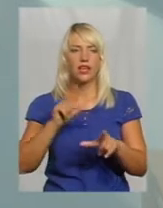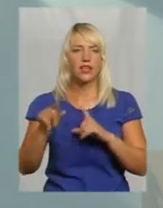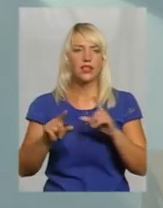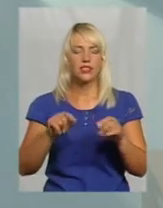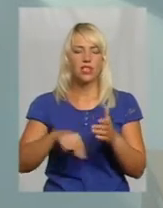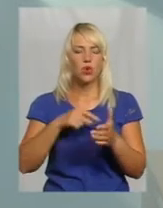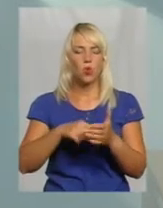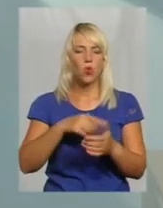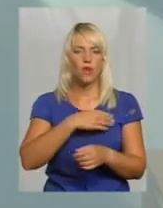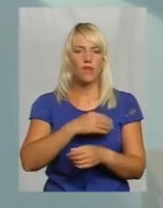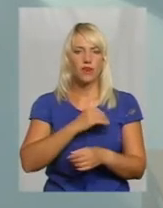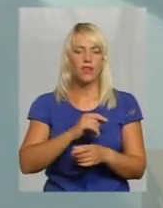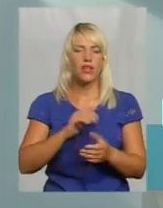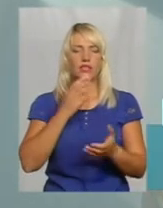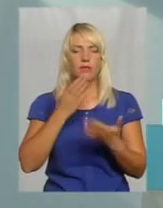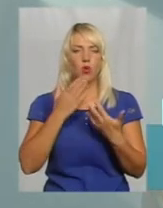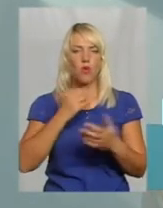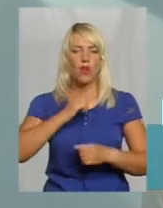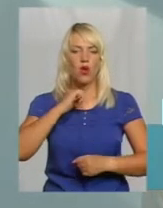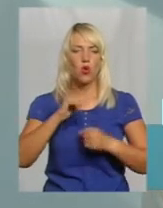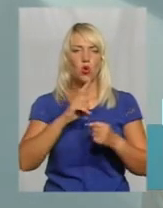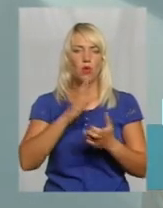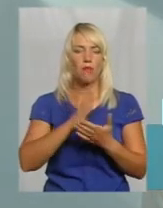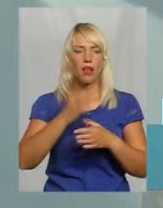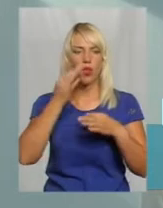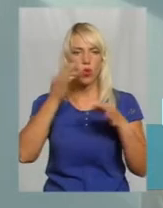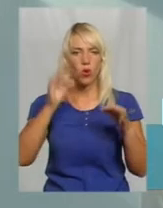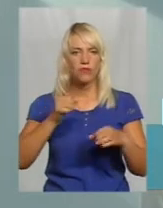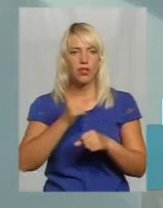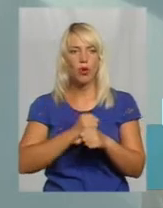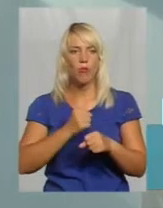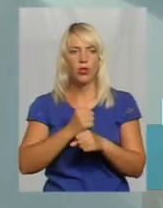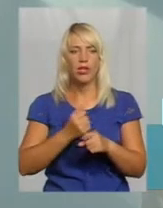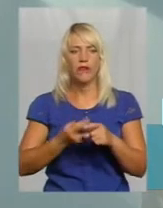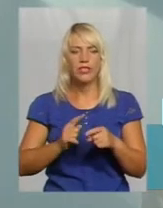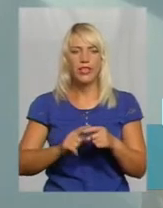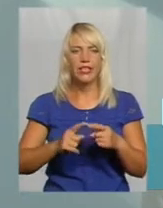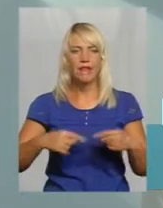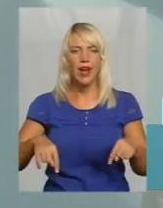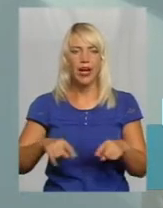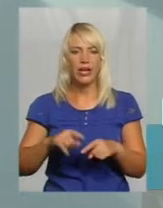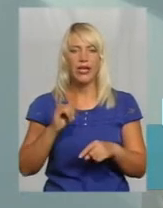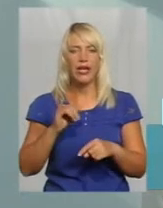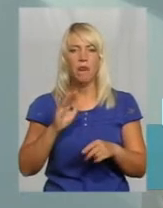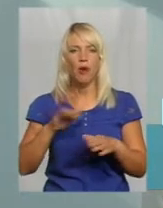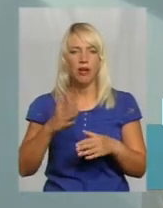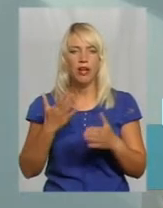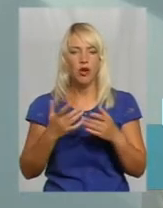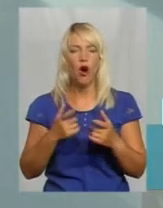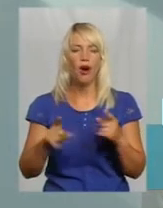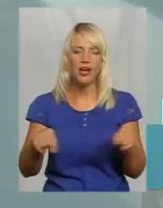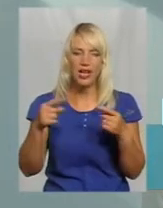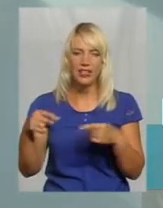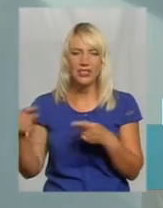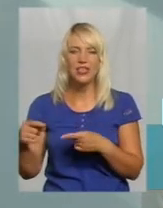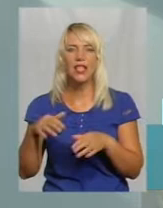Львів, спілкувалися з колегами, які вже мають досвід роботи в цій сфері. Потім ще такі організаційні питання,